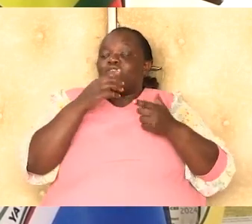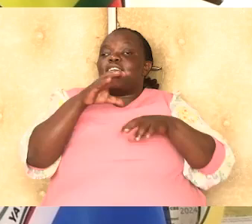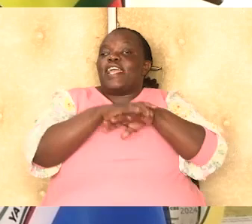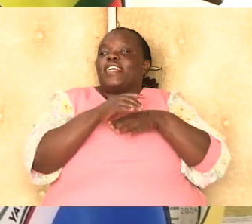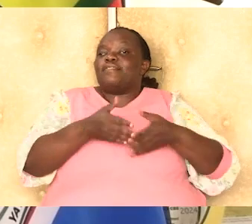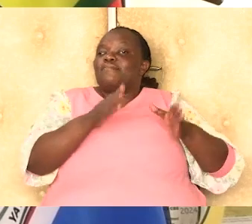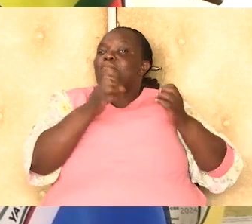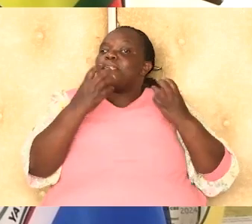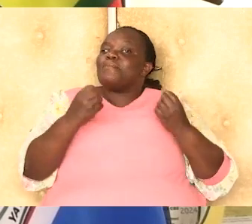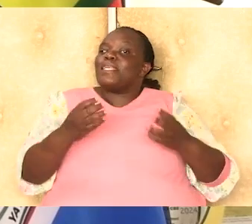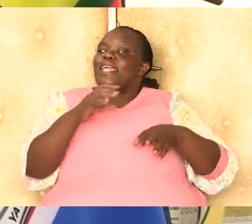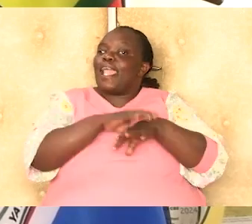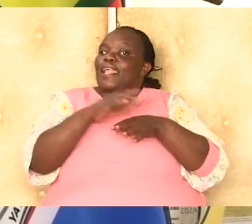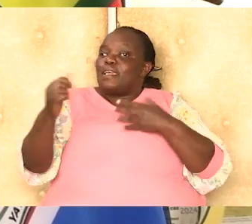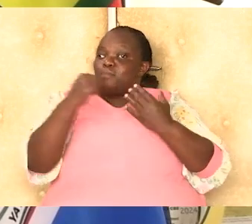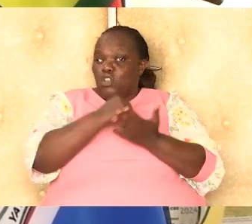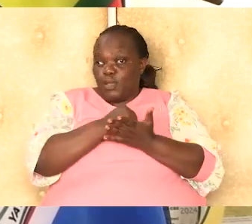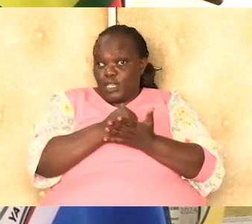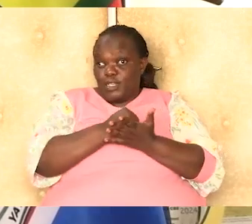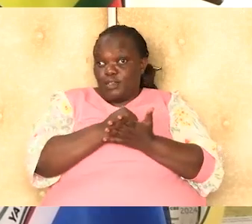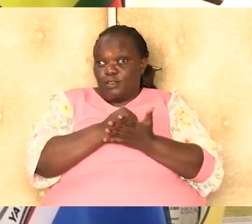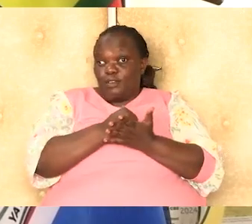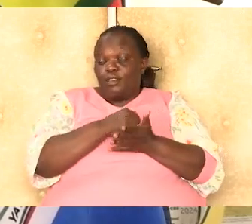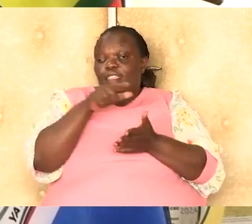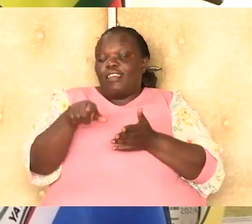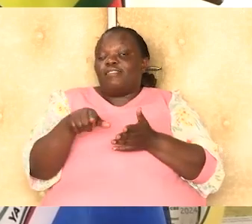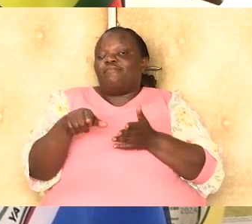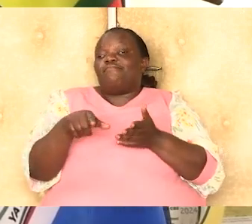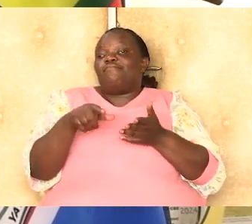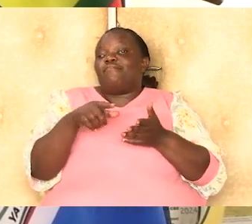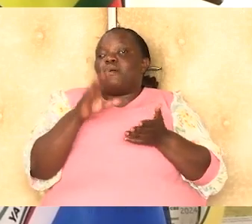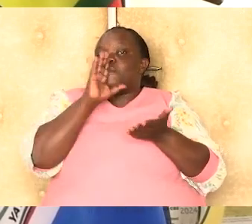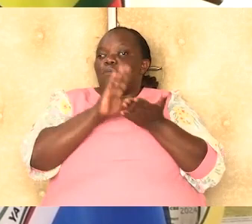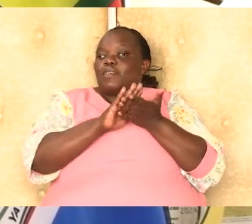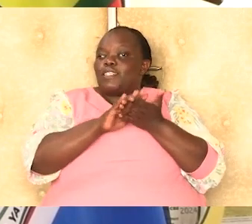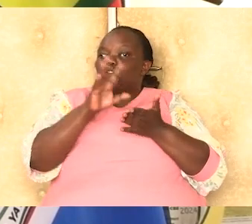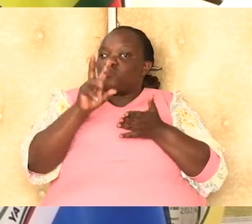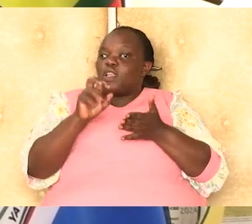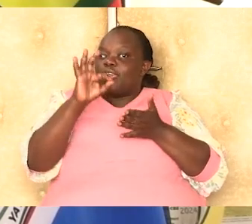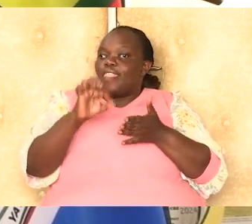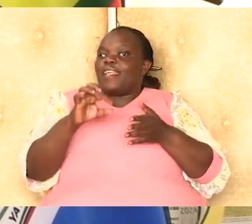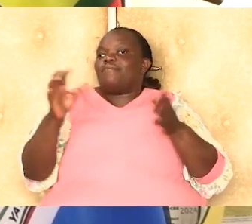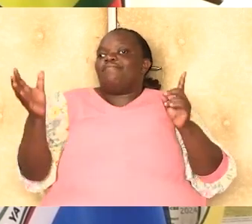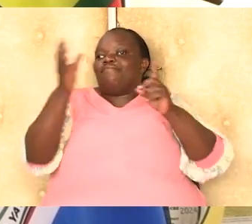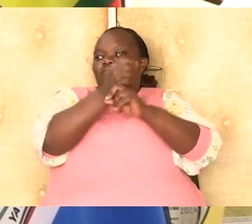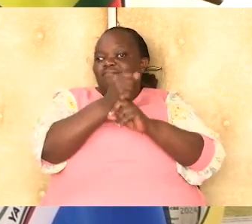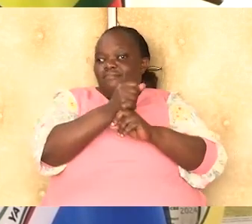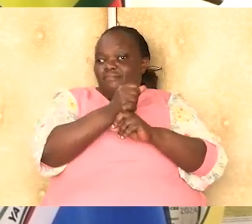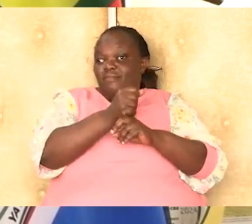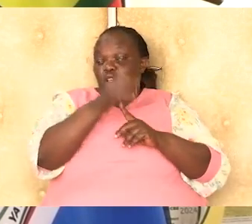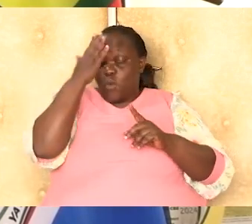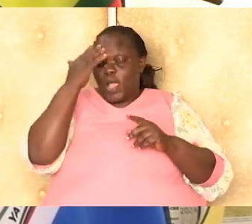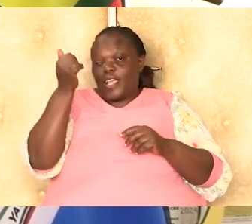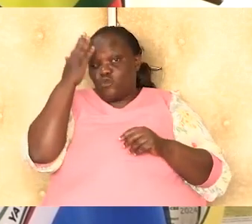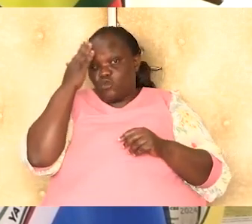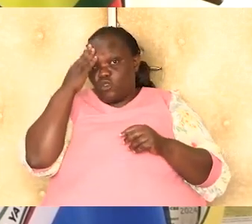tukipata nafasi ya watu wengi kweza kupata ajira na hili hile ruwazo yetu ya mwaka wa mbili na thalathini yunza kuafikiwa kwa sababu